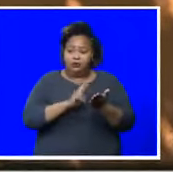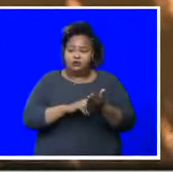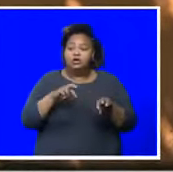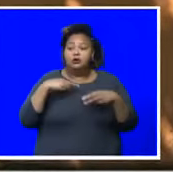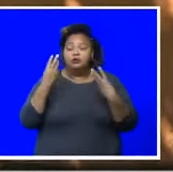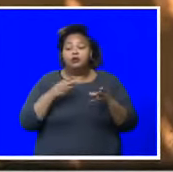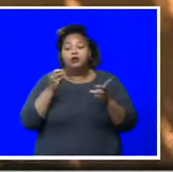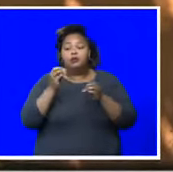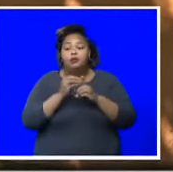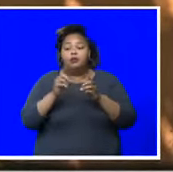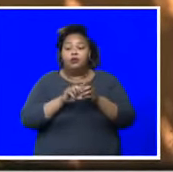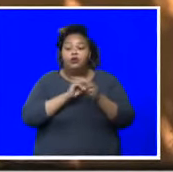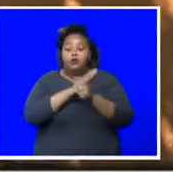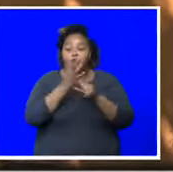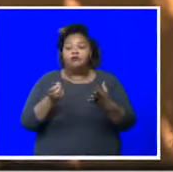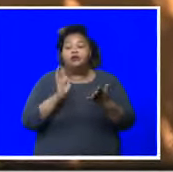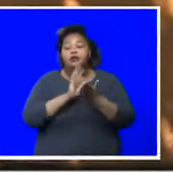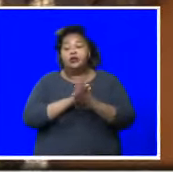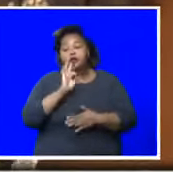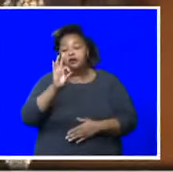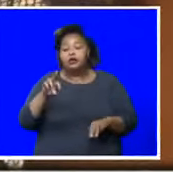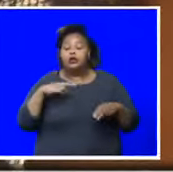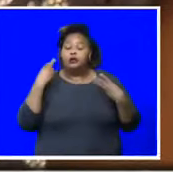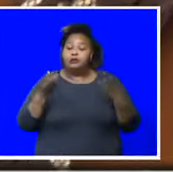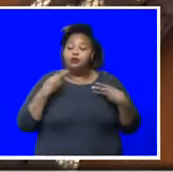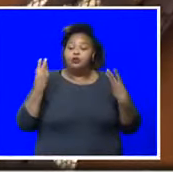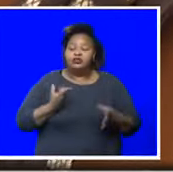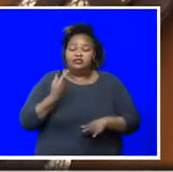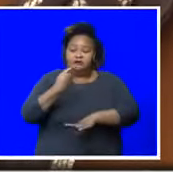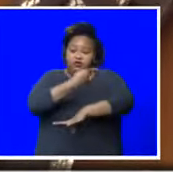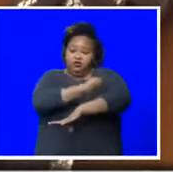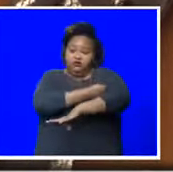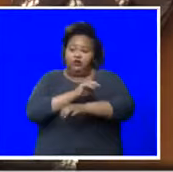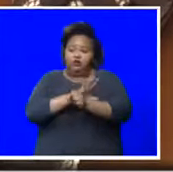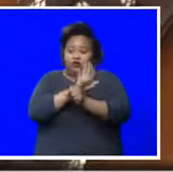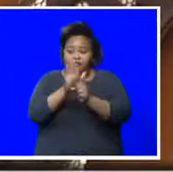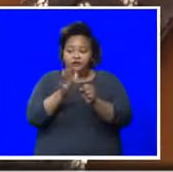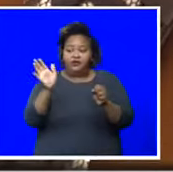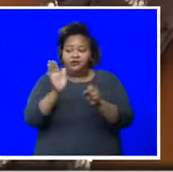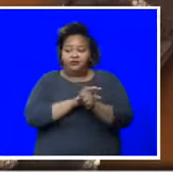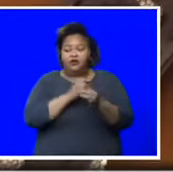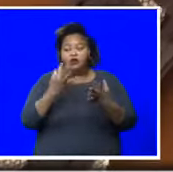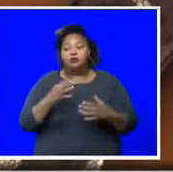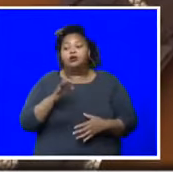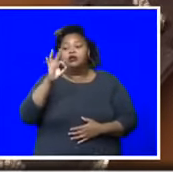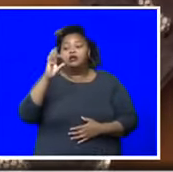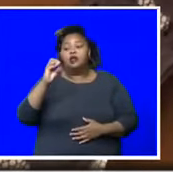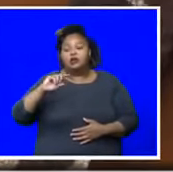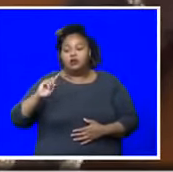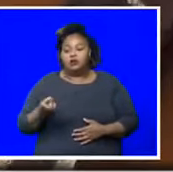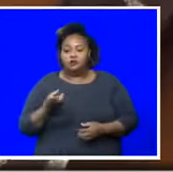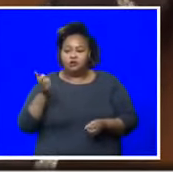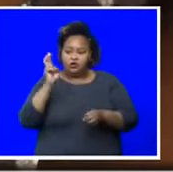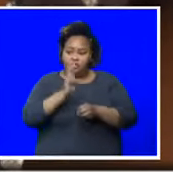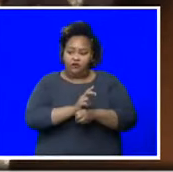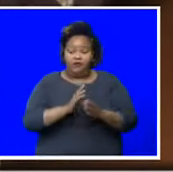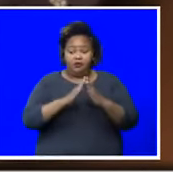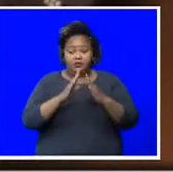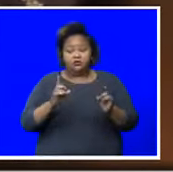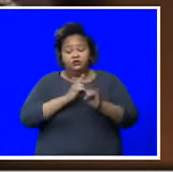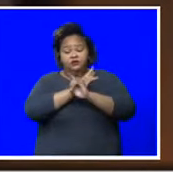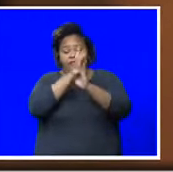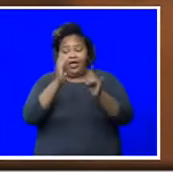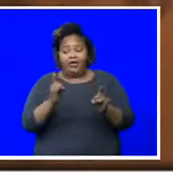alishumi nakuthathu kanti-ke emaswati lasagomele lomkhuhlane angetulu kwa-300,000 eveni betempilo